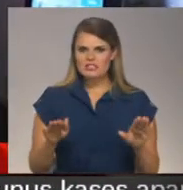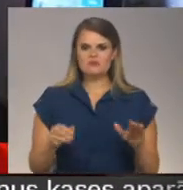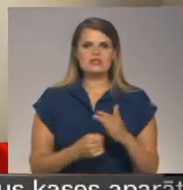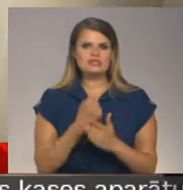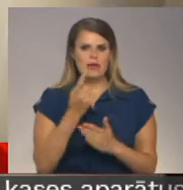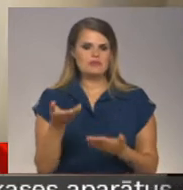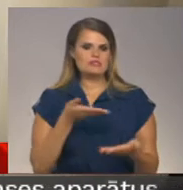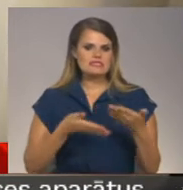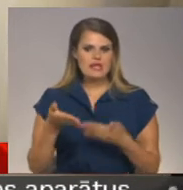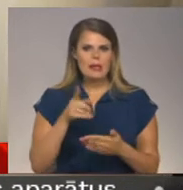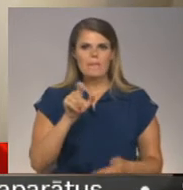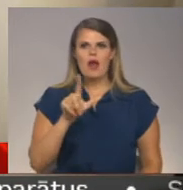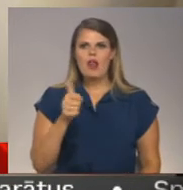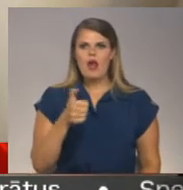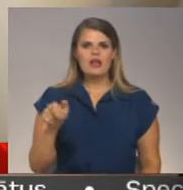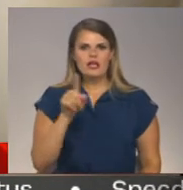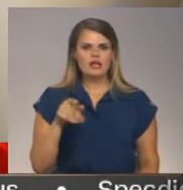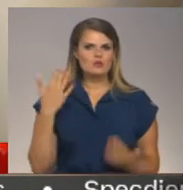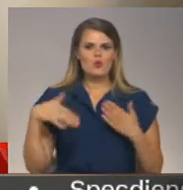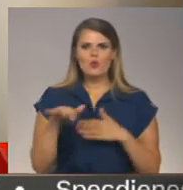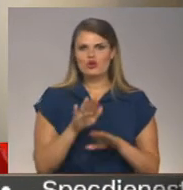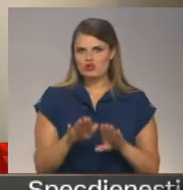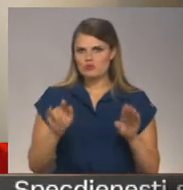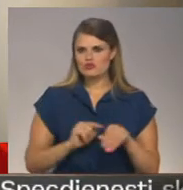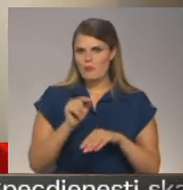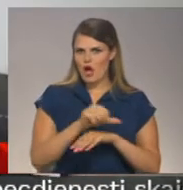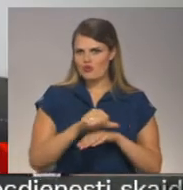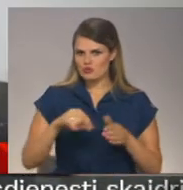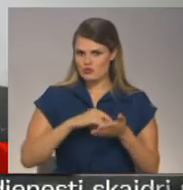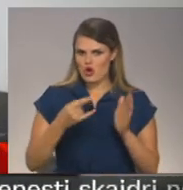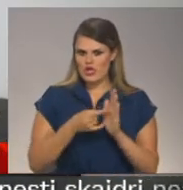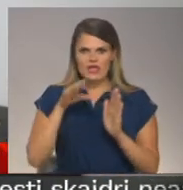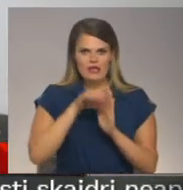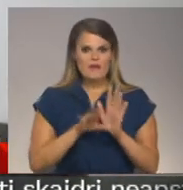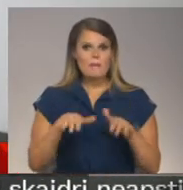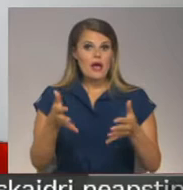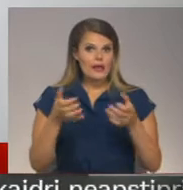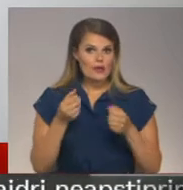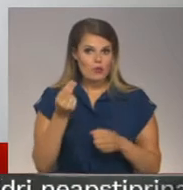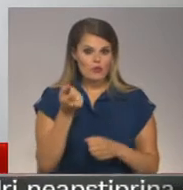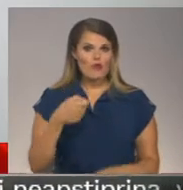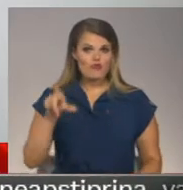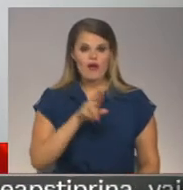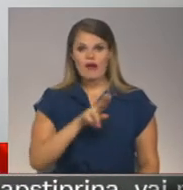tapusi sadarbībā ar Palangas kurorta muzeju pārrobežu projektu ietvaros. Par iegūto finansējumu vairāk